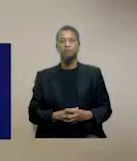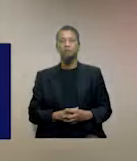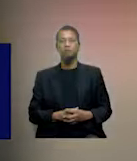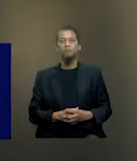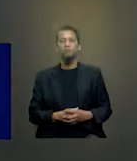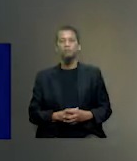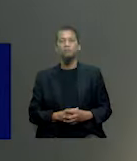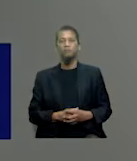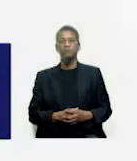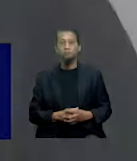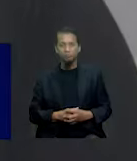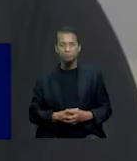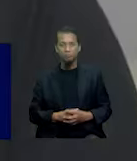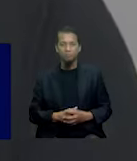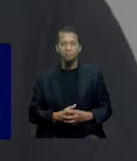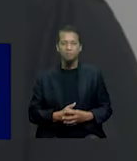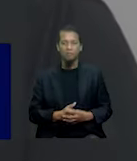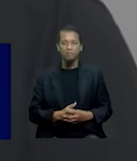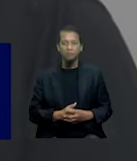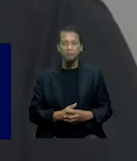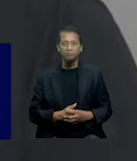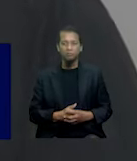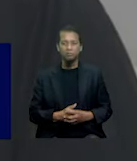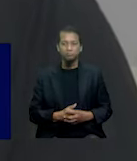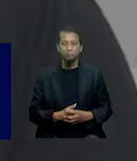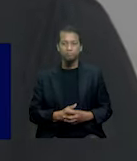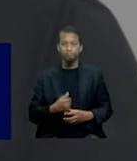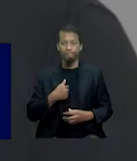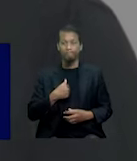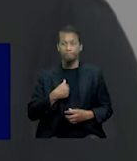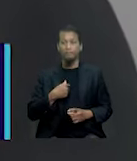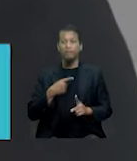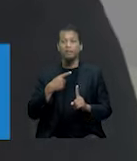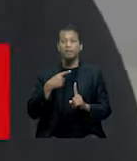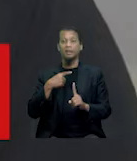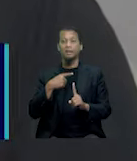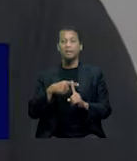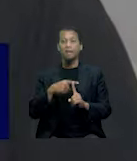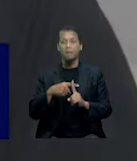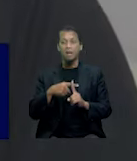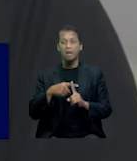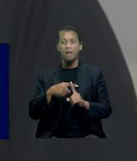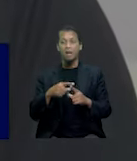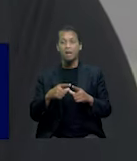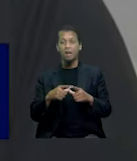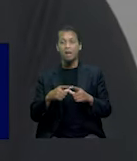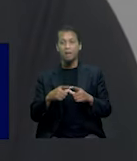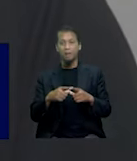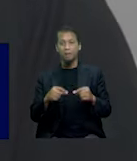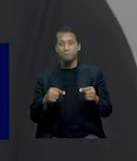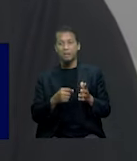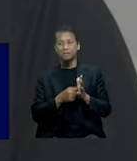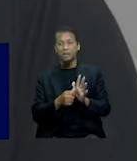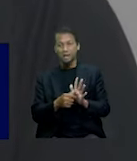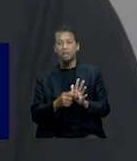karyawannya. Saya harus menyertakan bukti bil-bil penarikan pajak. Nah, sedangkan masyarakat kalau ditarik pajak